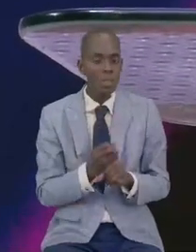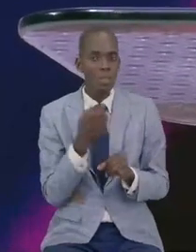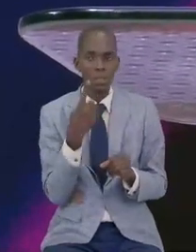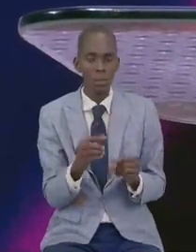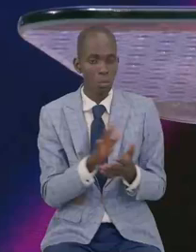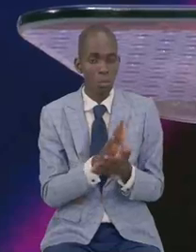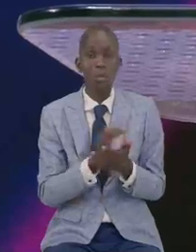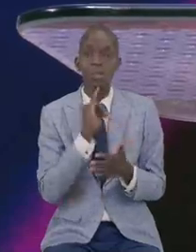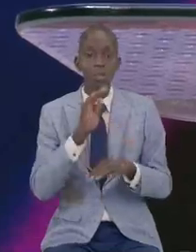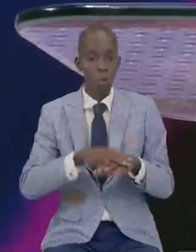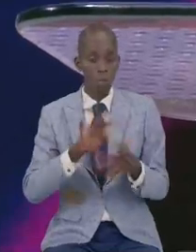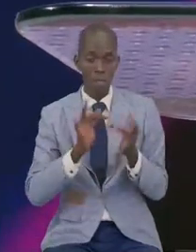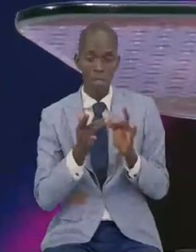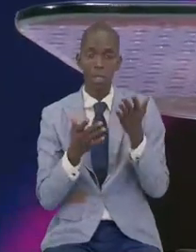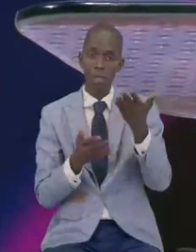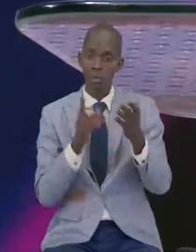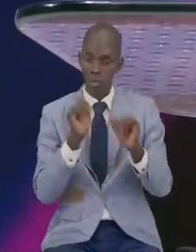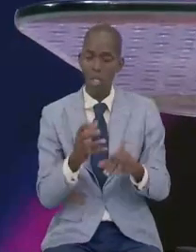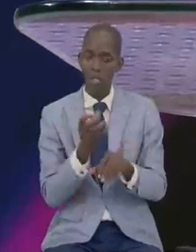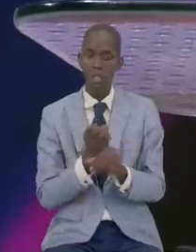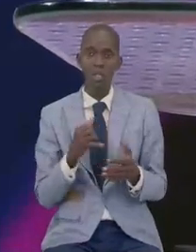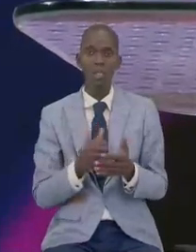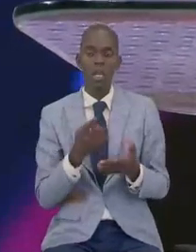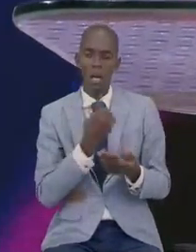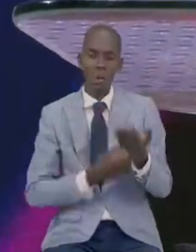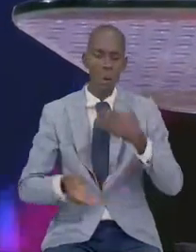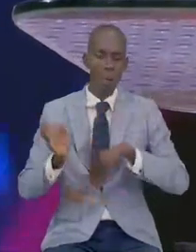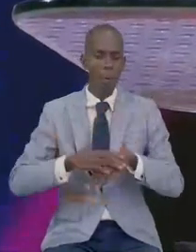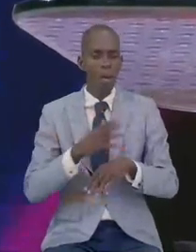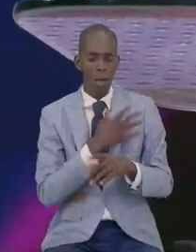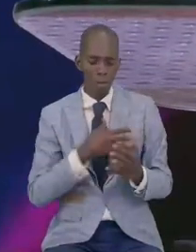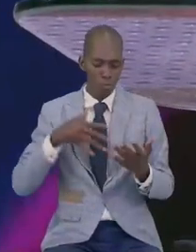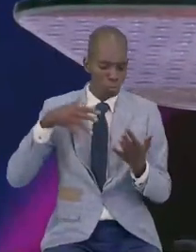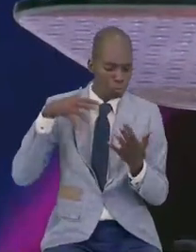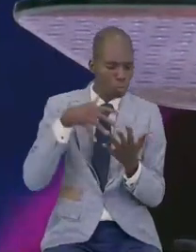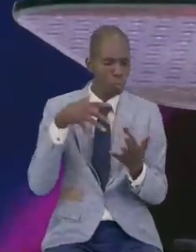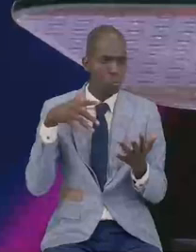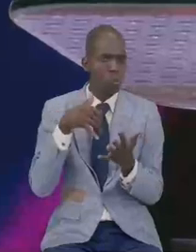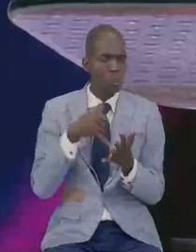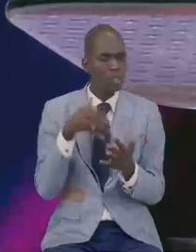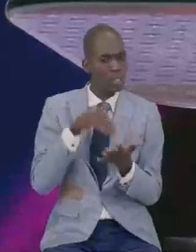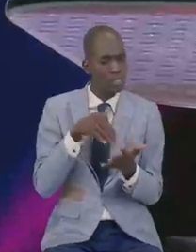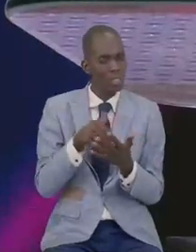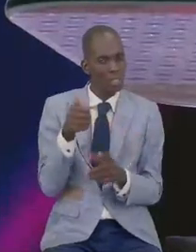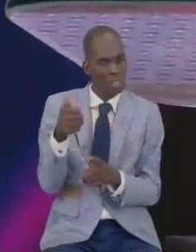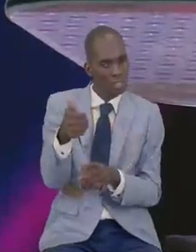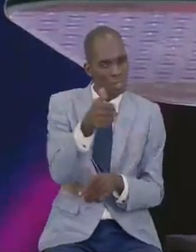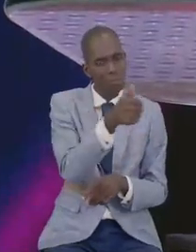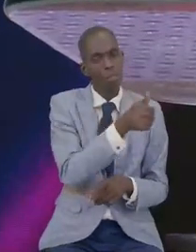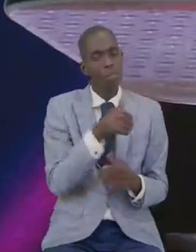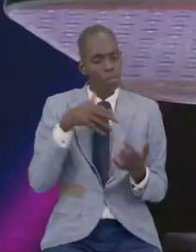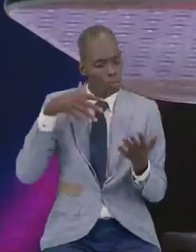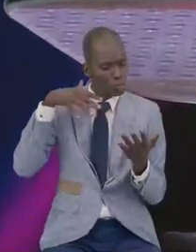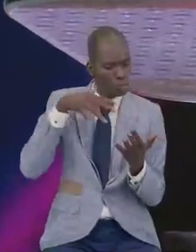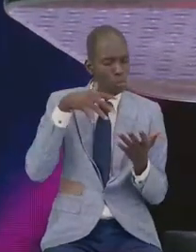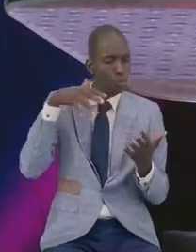on n'a pas l'affiche. L'affiche est en ligne. Et puis, on ne revient pas réviser cela nous-mêmes. Et réviser cela jusqu'au